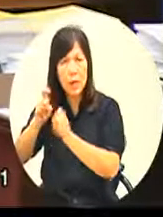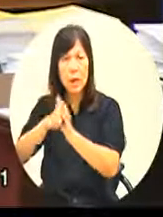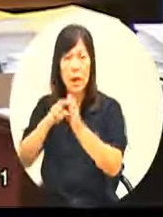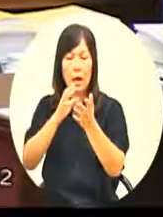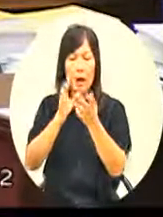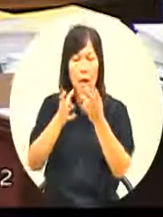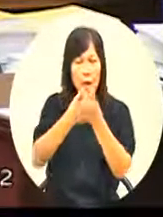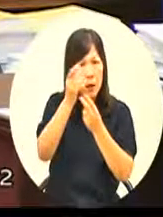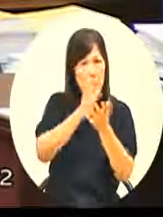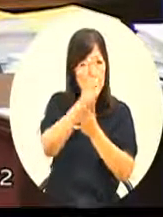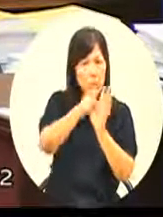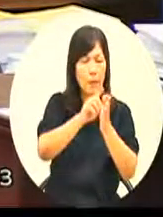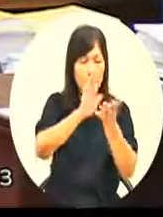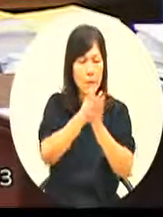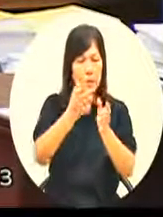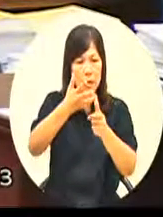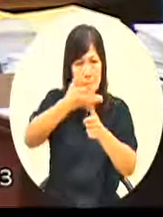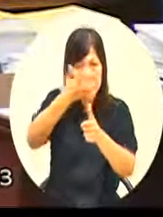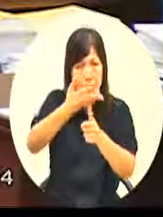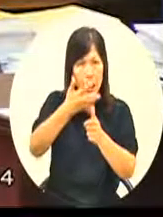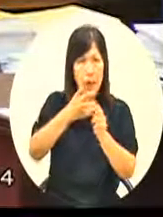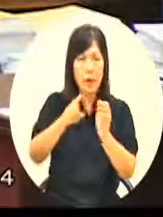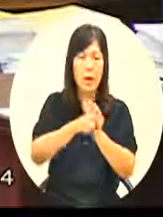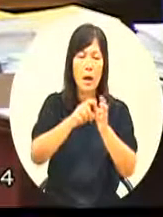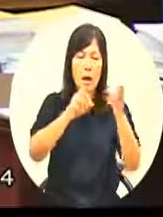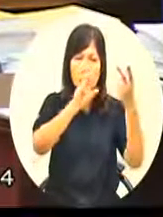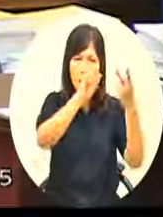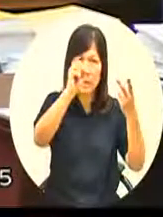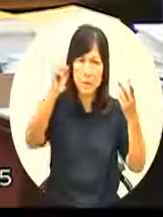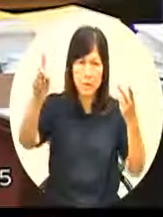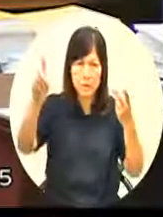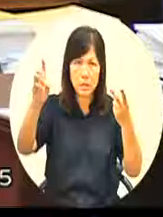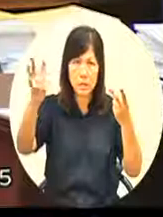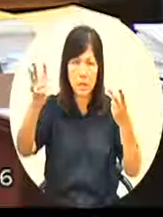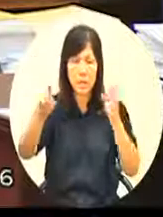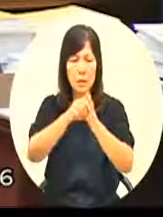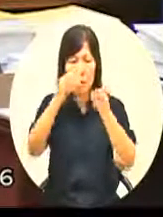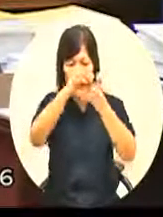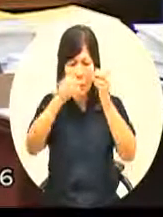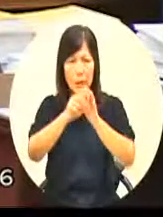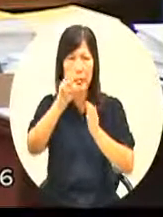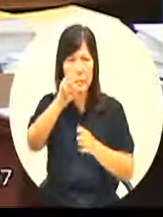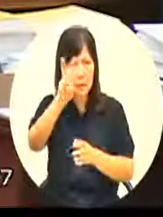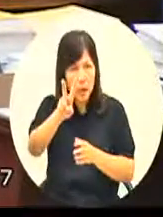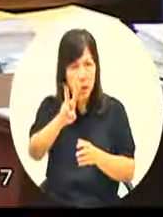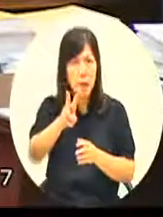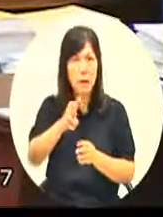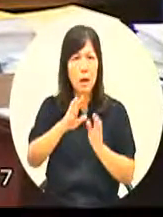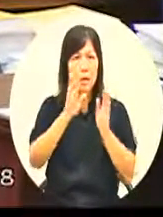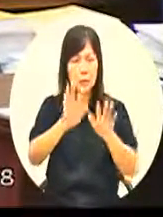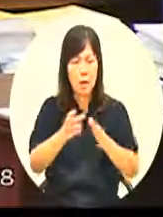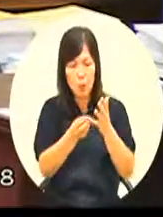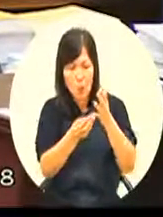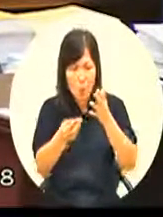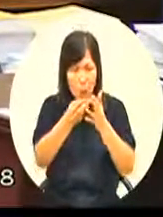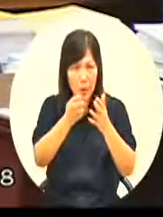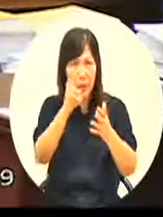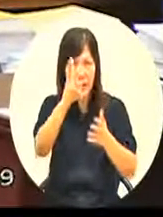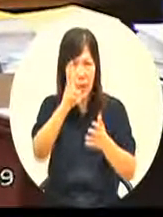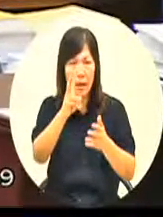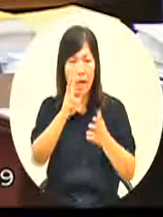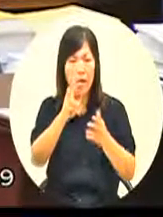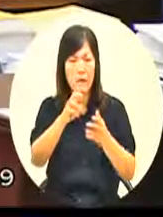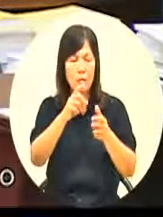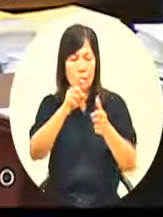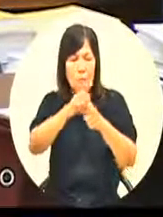并后了，我们是第八名。2014年又往下掉，变成十二名。这一次我们又往上爬升了两名，变成第十